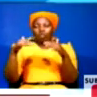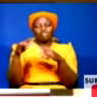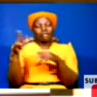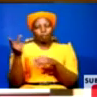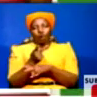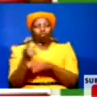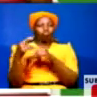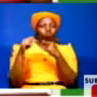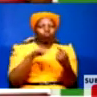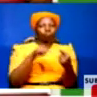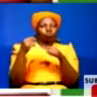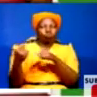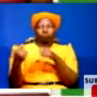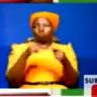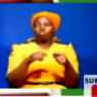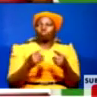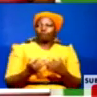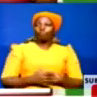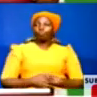mahakamani.